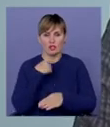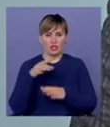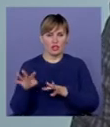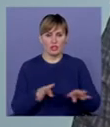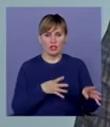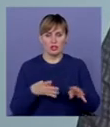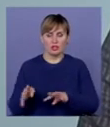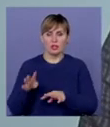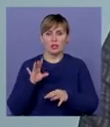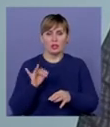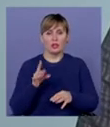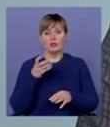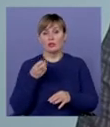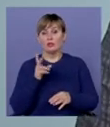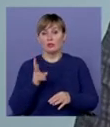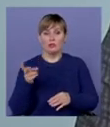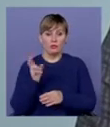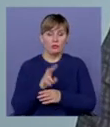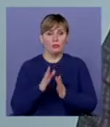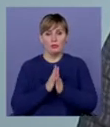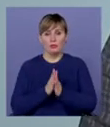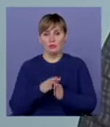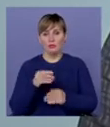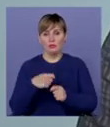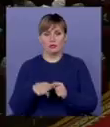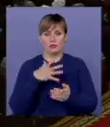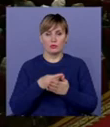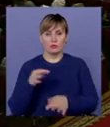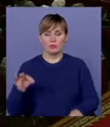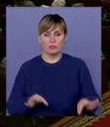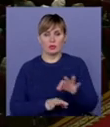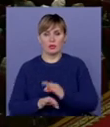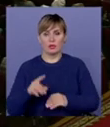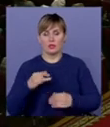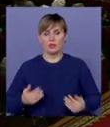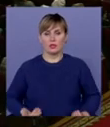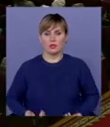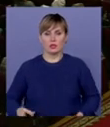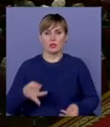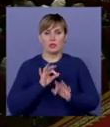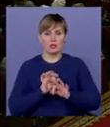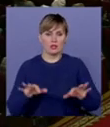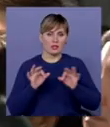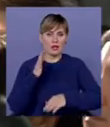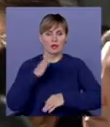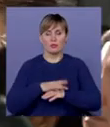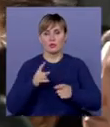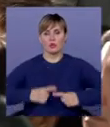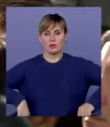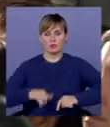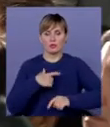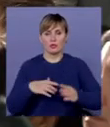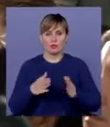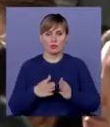И кое-кто даже пришел просить профинансировать свой проект. Одна из жительниц района рассказала Акиму, что организовала у себя